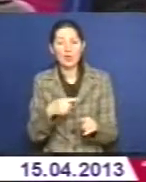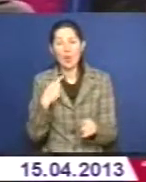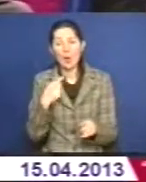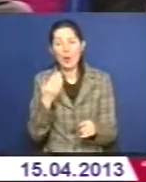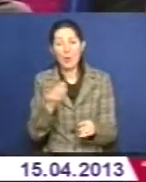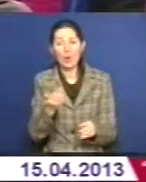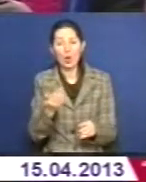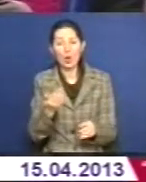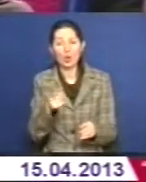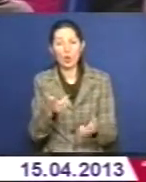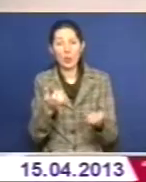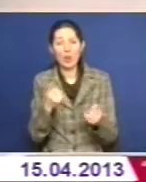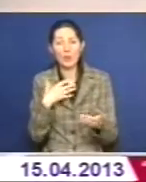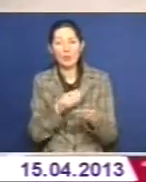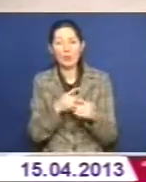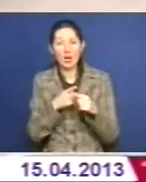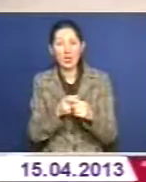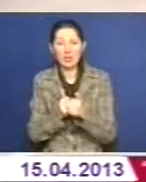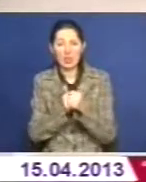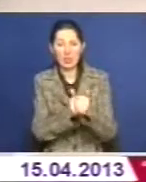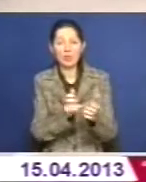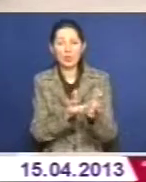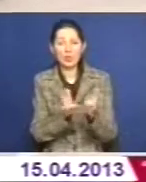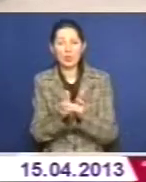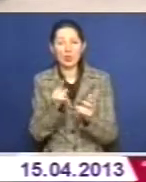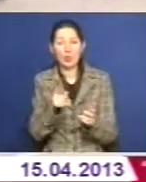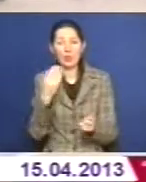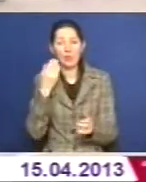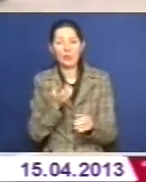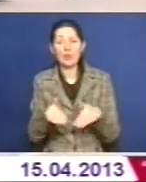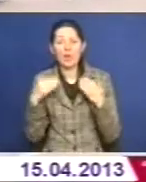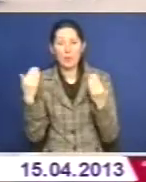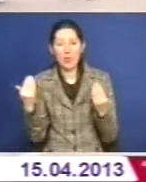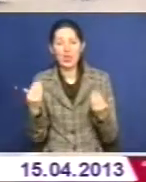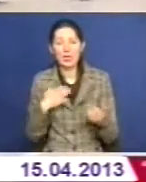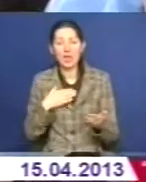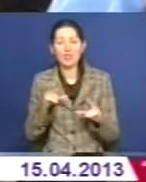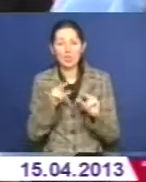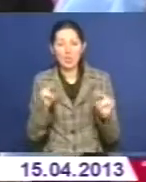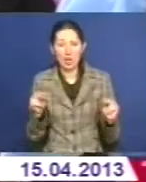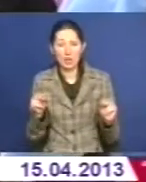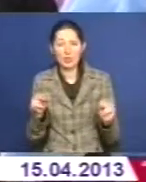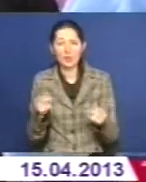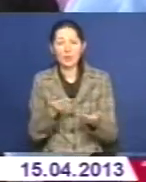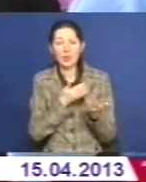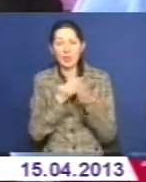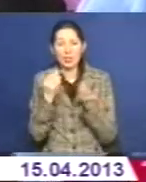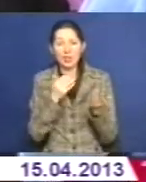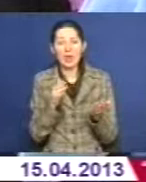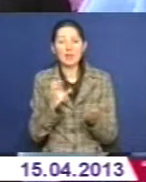цьому, напевно, найбільше наше щастя. Традиційно у 14 стаціях хресної дороги читали страсні